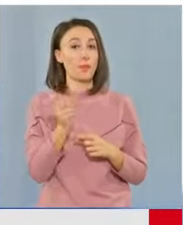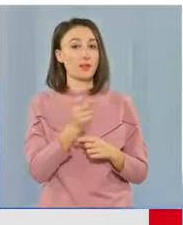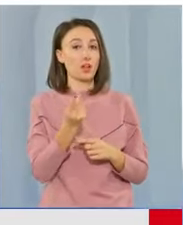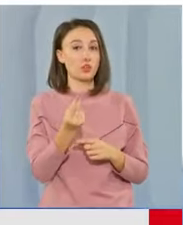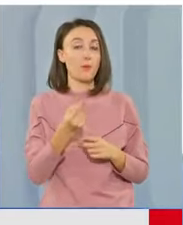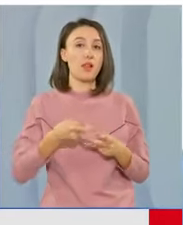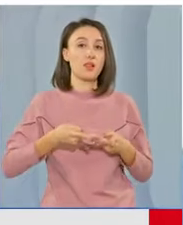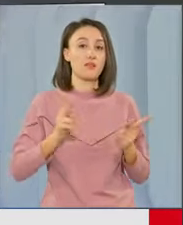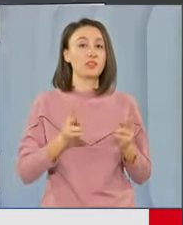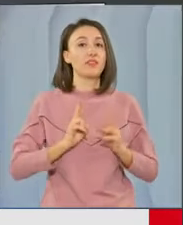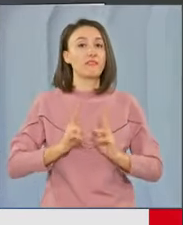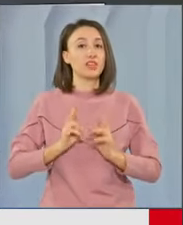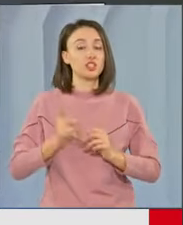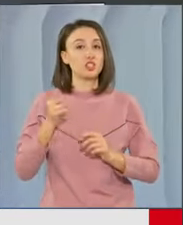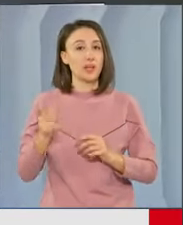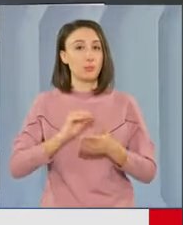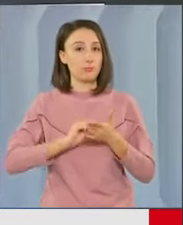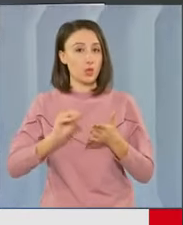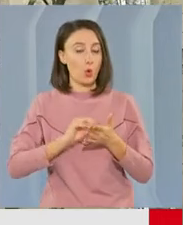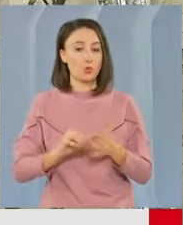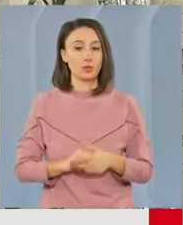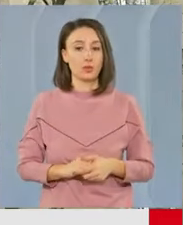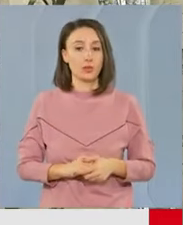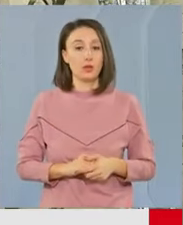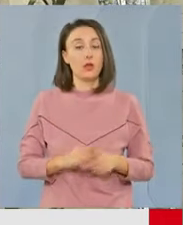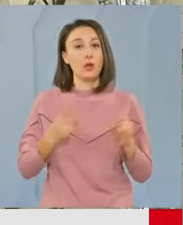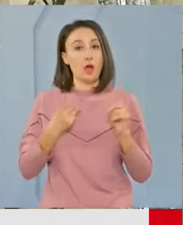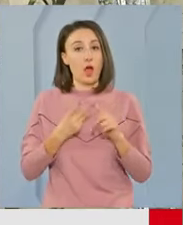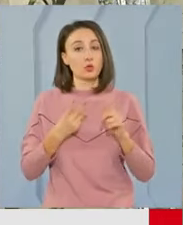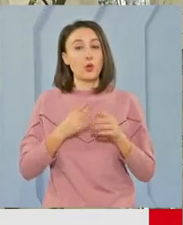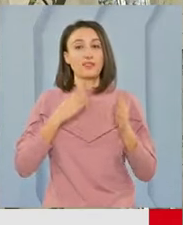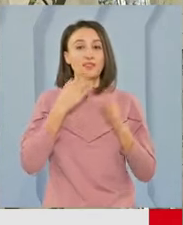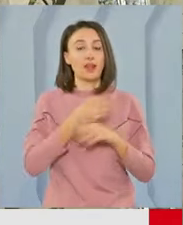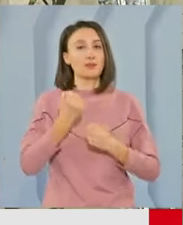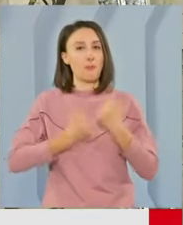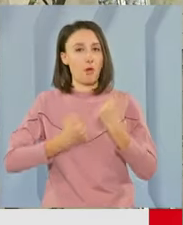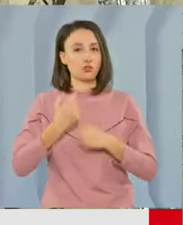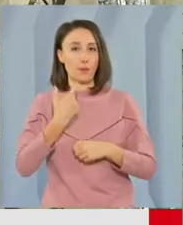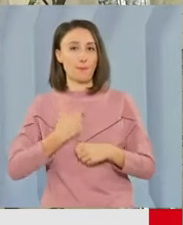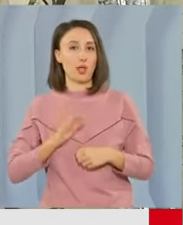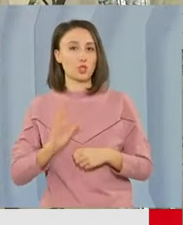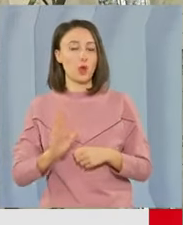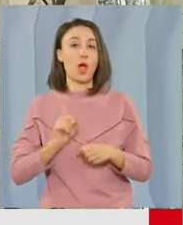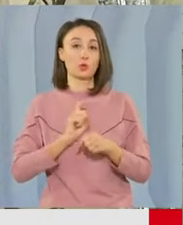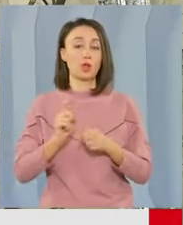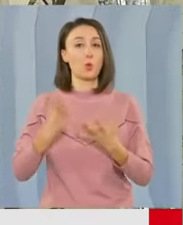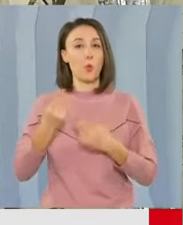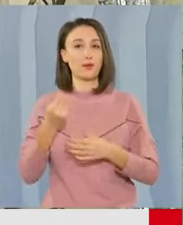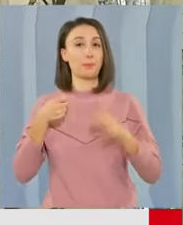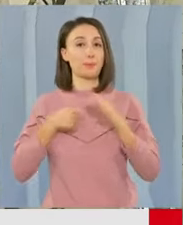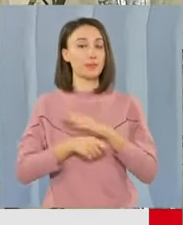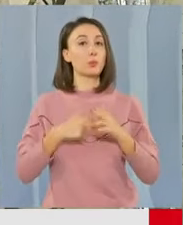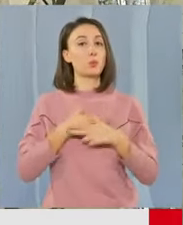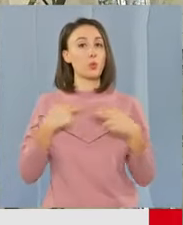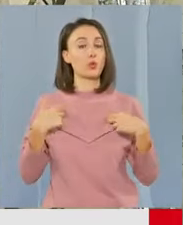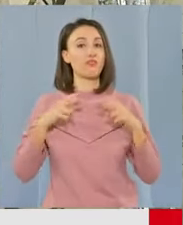fost livrată în frigiderul aflat în biroul directorului, iar cea de-a doua direct în mașina personală. Pe lângă acuzația de luare de mită,